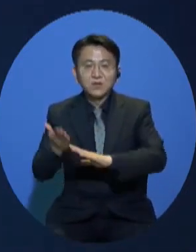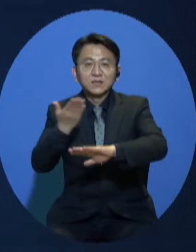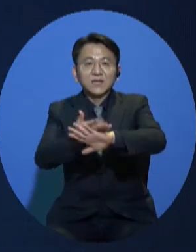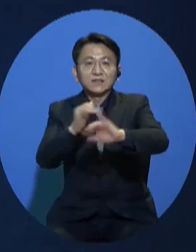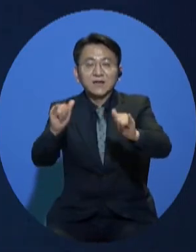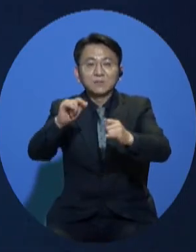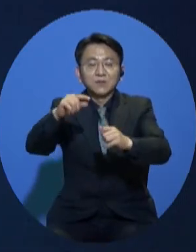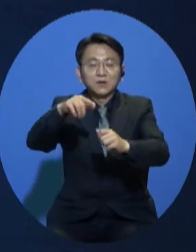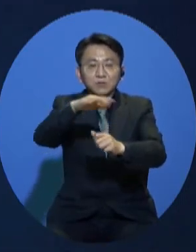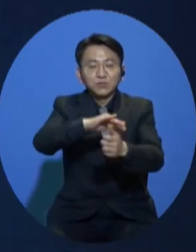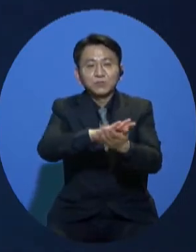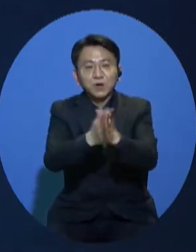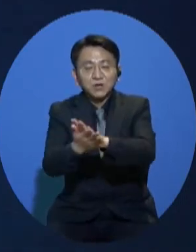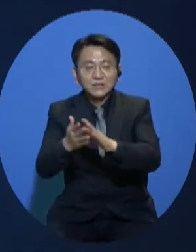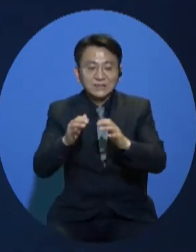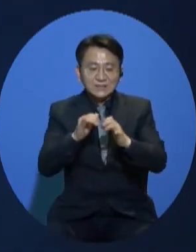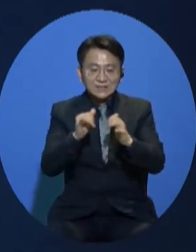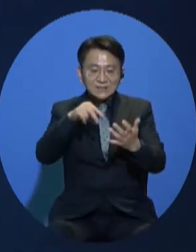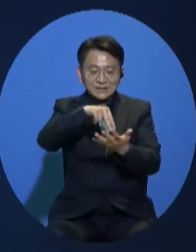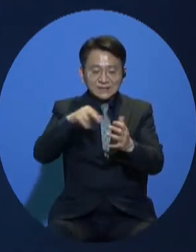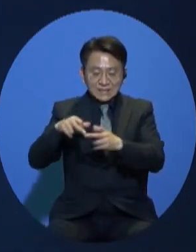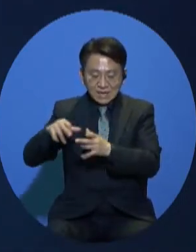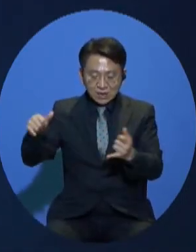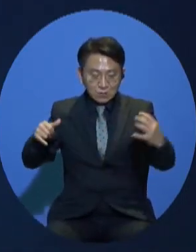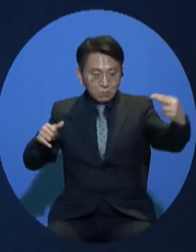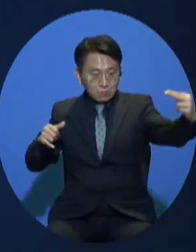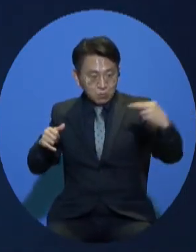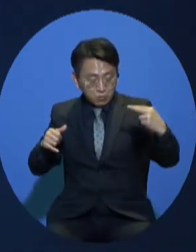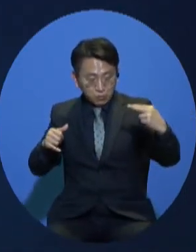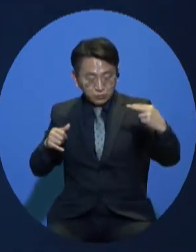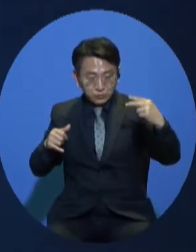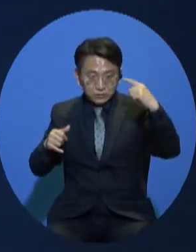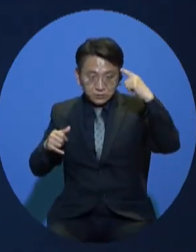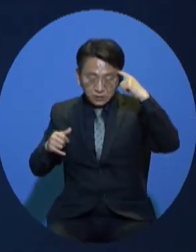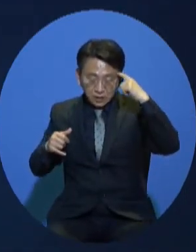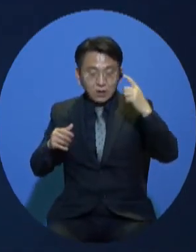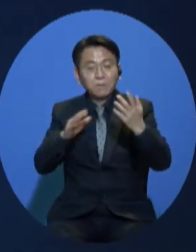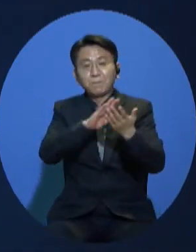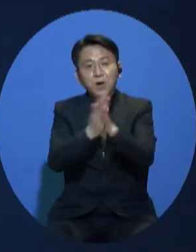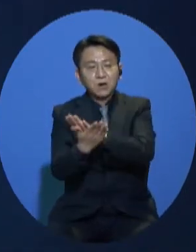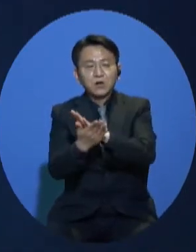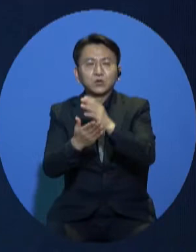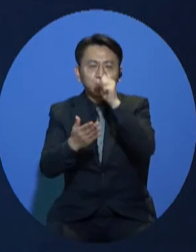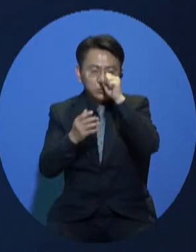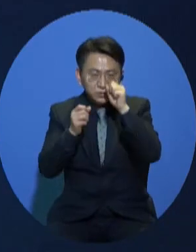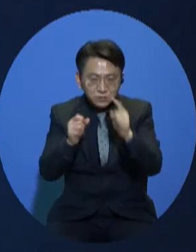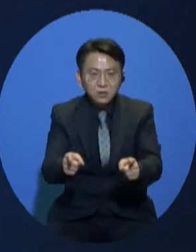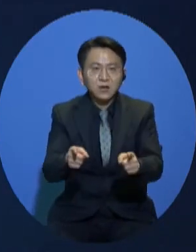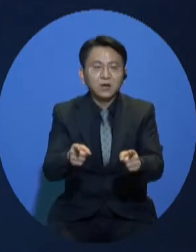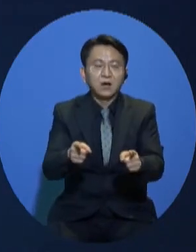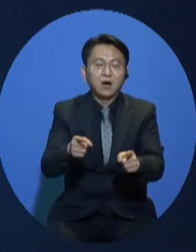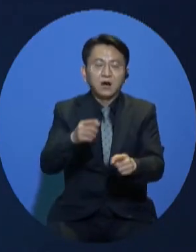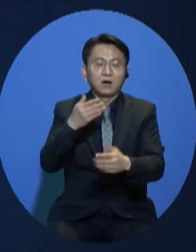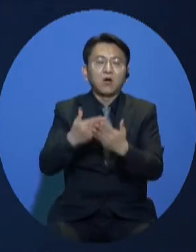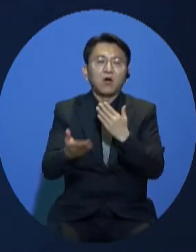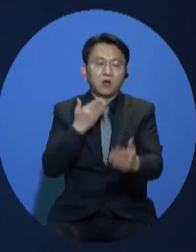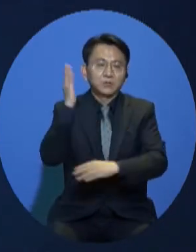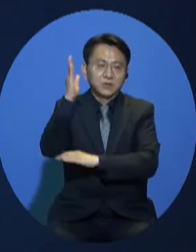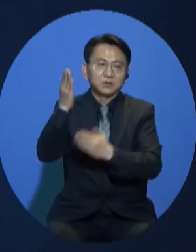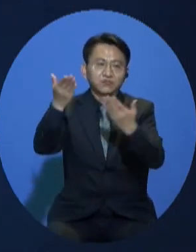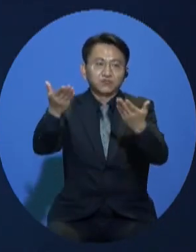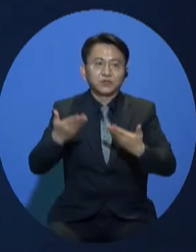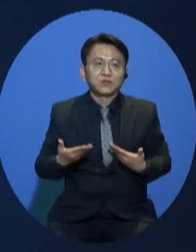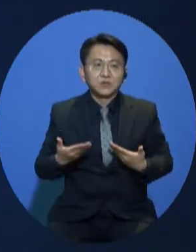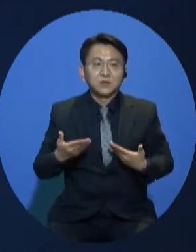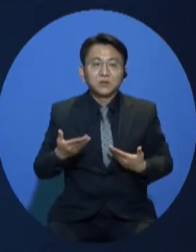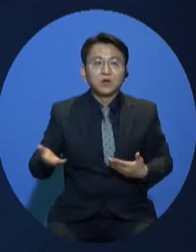장애인을 바라보는 시선까지 바꿀 수 있는 이 패럴림픽의 힘에 대해서 경험을 통해서 다양한 얘기를 해주셨습니다.